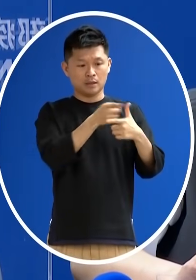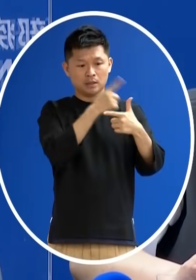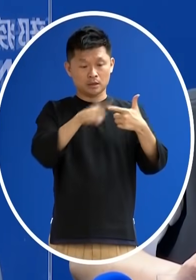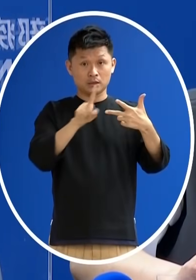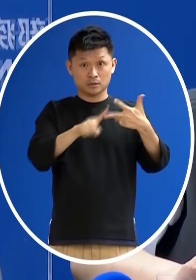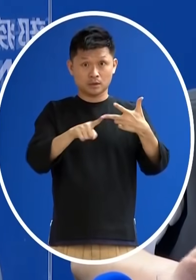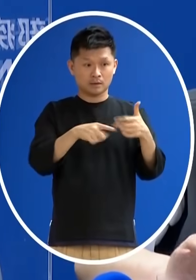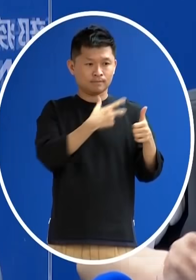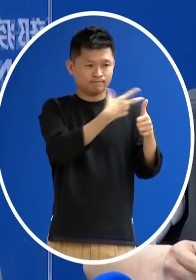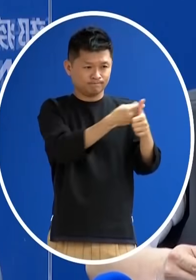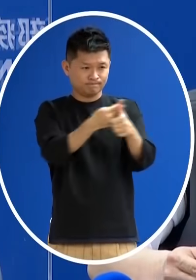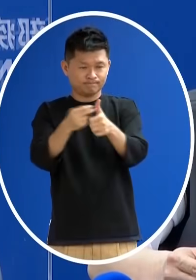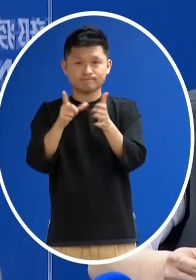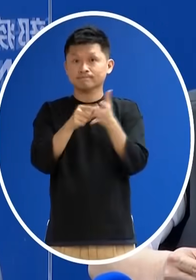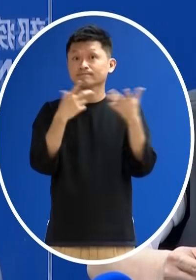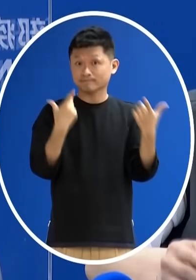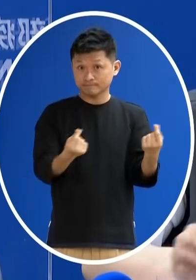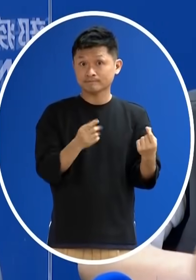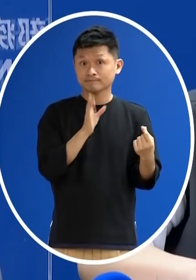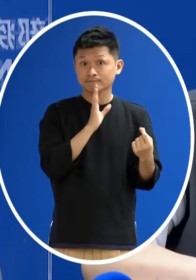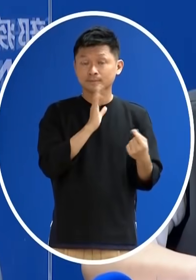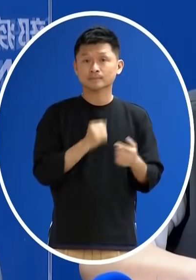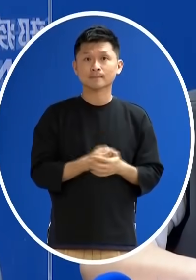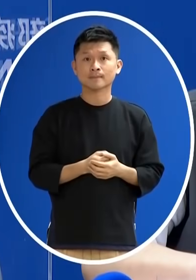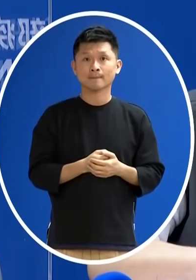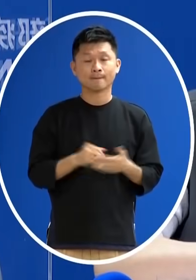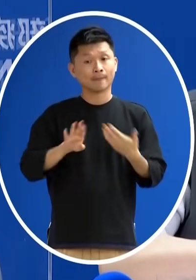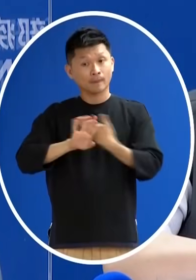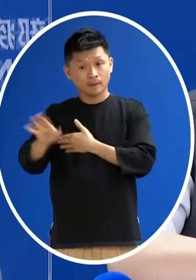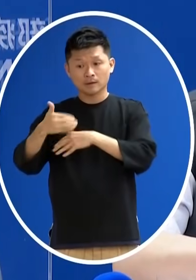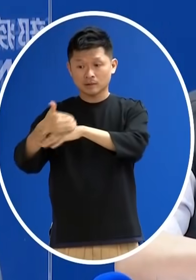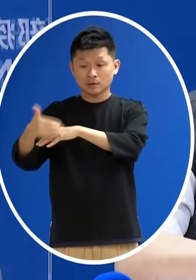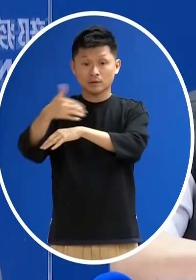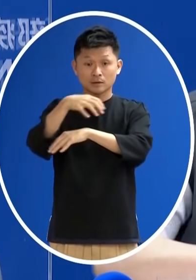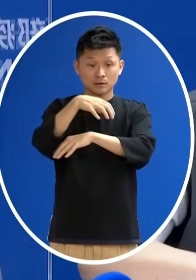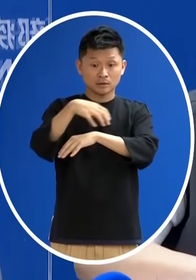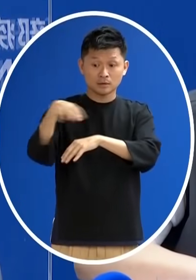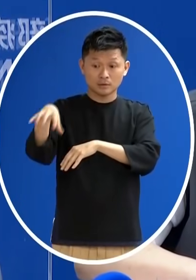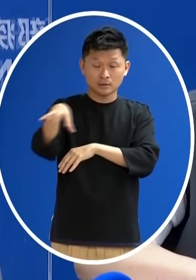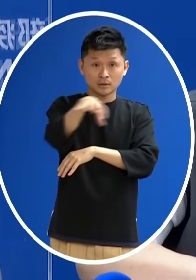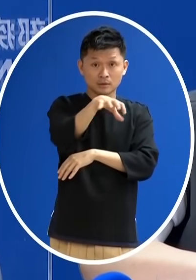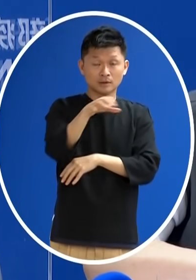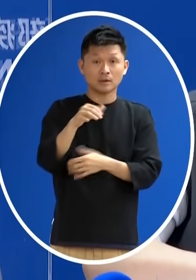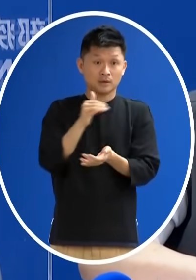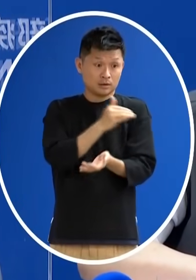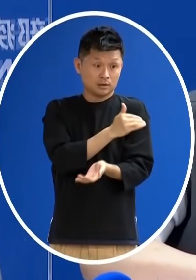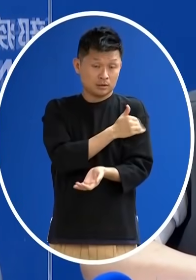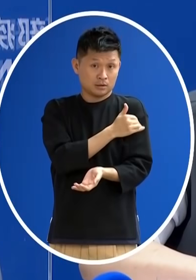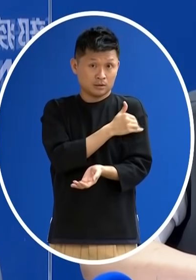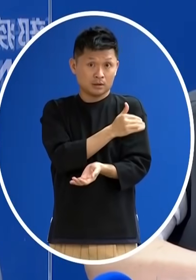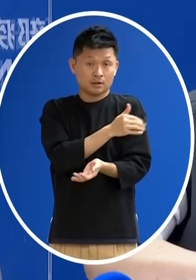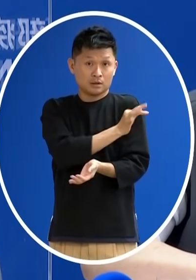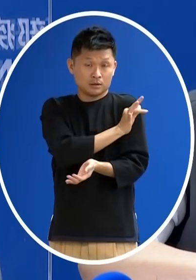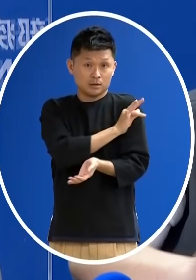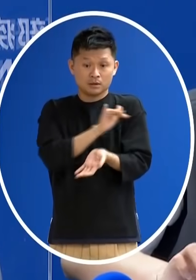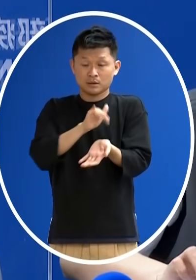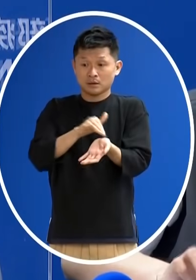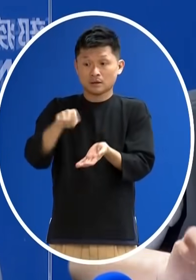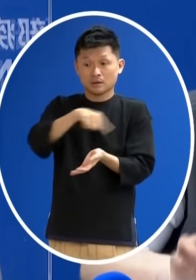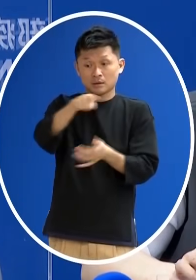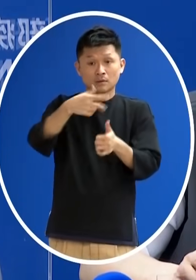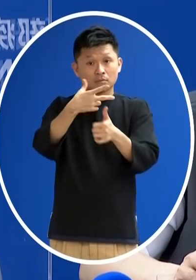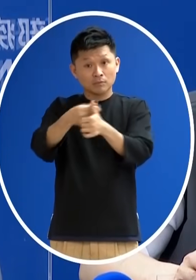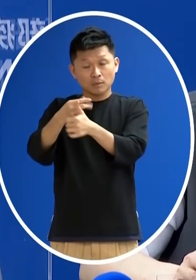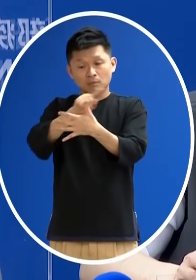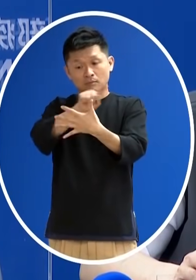时来做施打，那这个其他的县市是以医疗人员来做施打。在